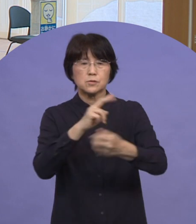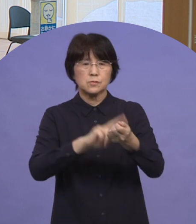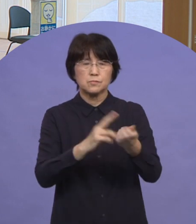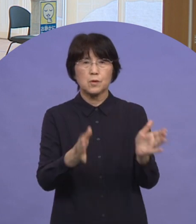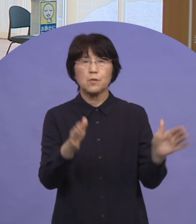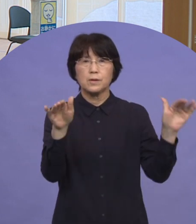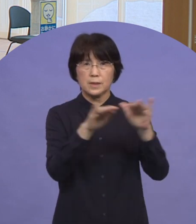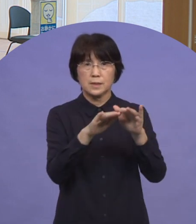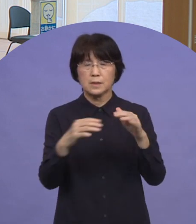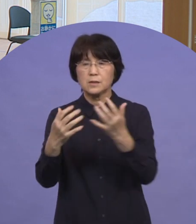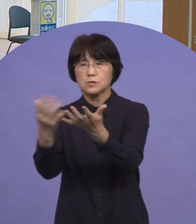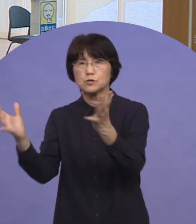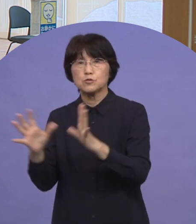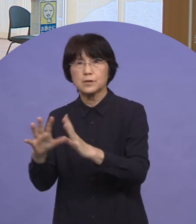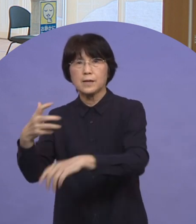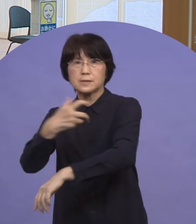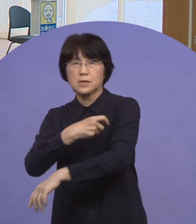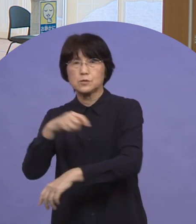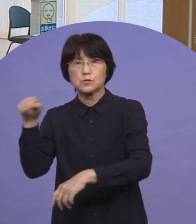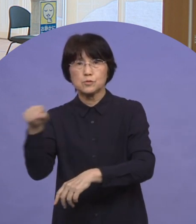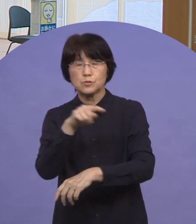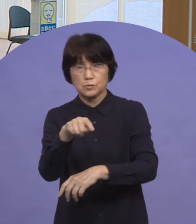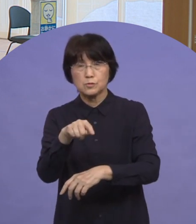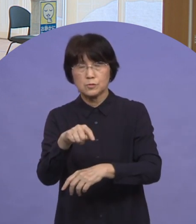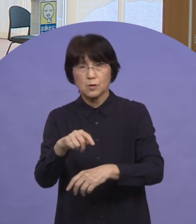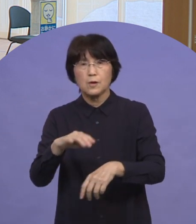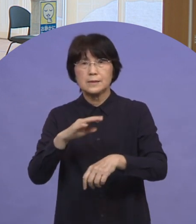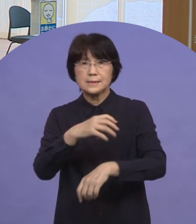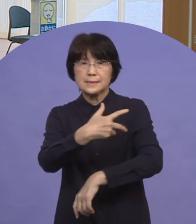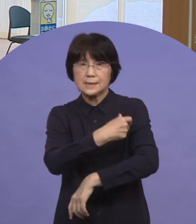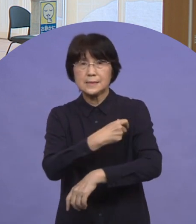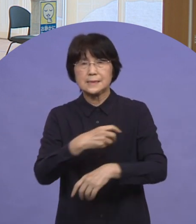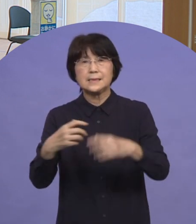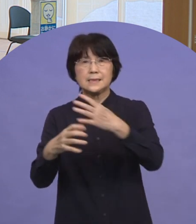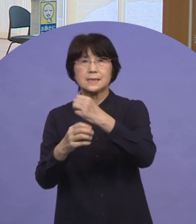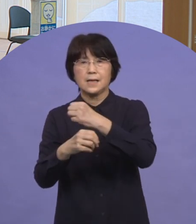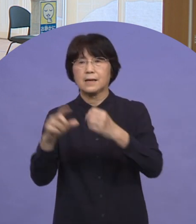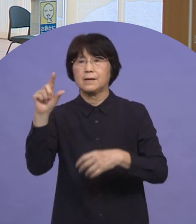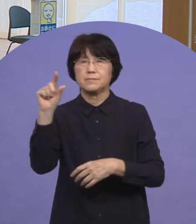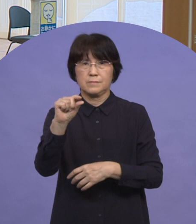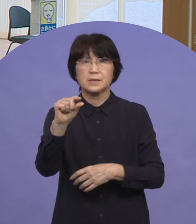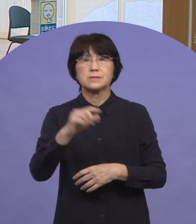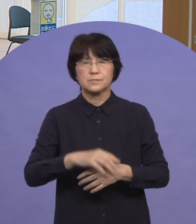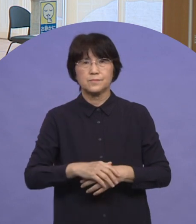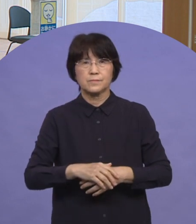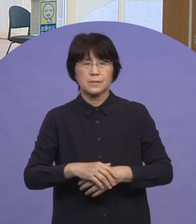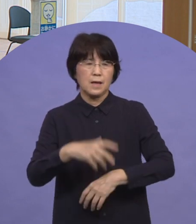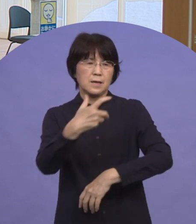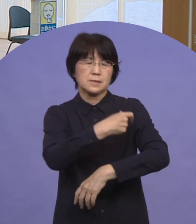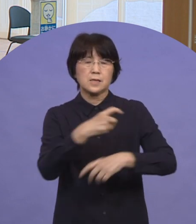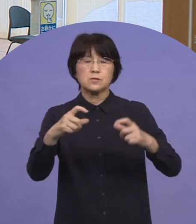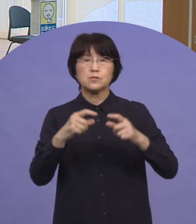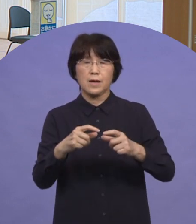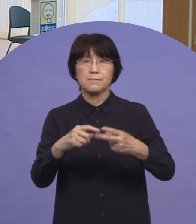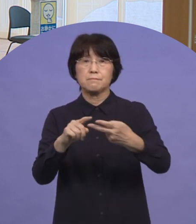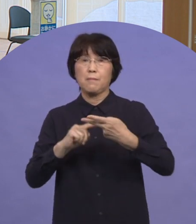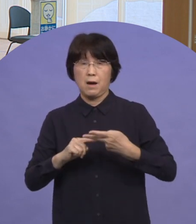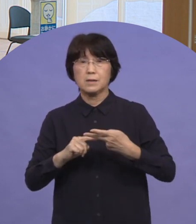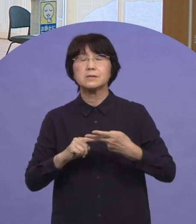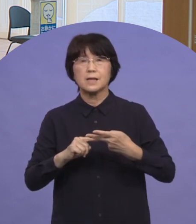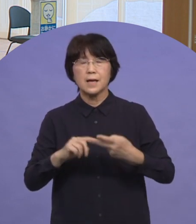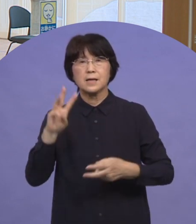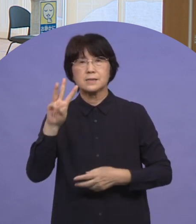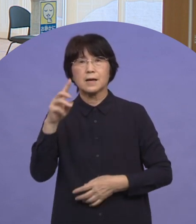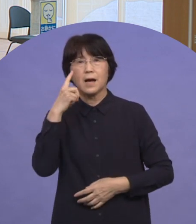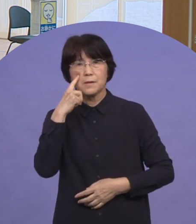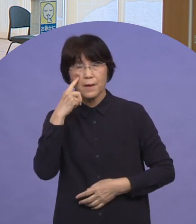や集団接種実施日程が少なくなっていますので、接種券が届いている方で3回目接種を希望